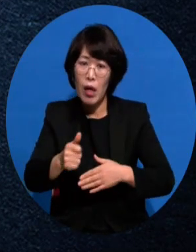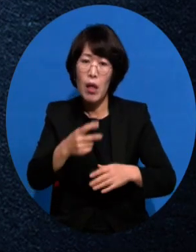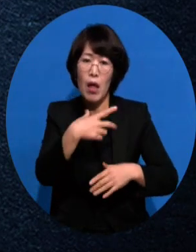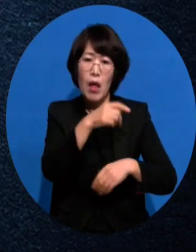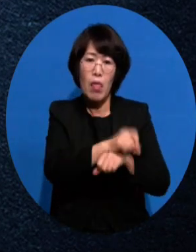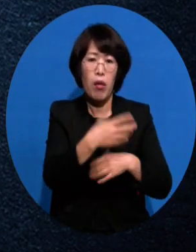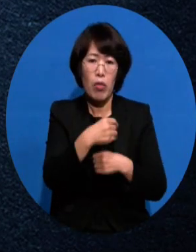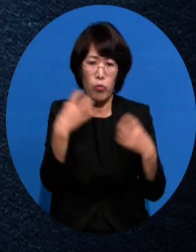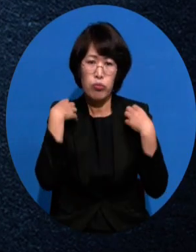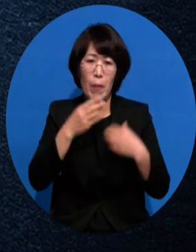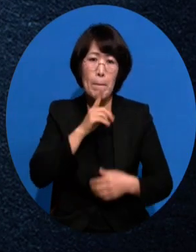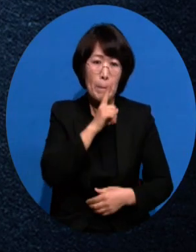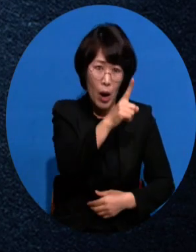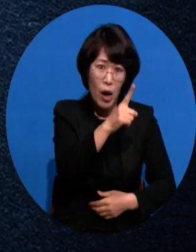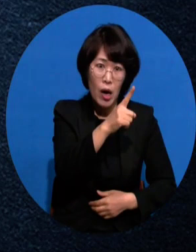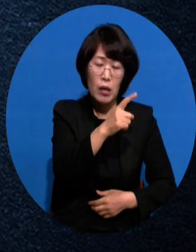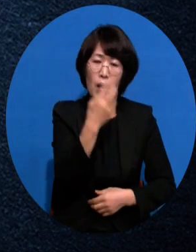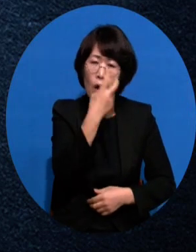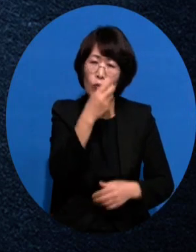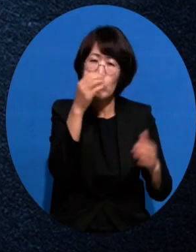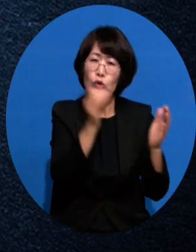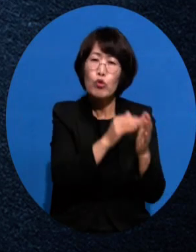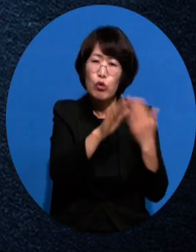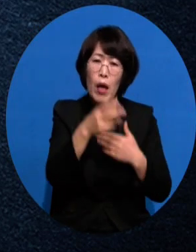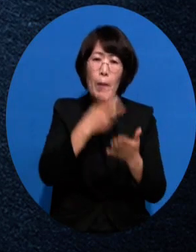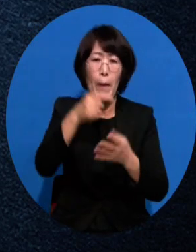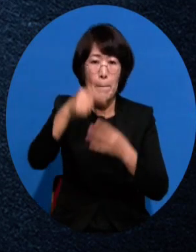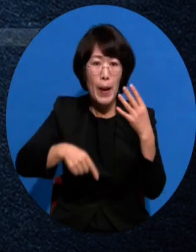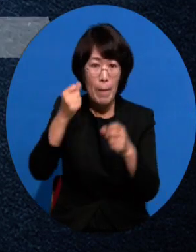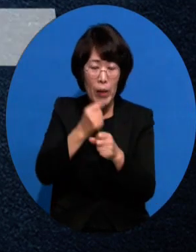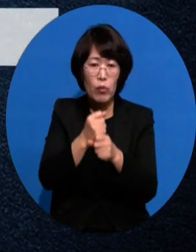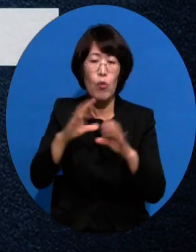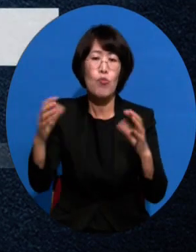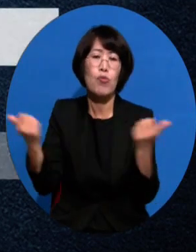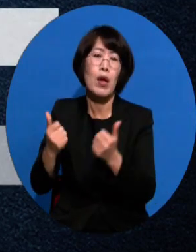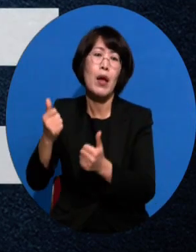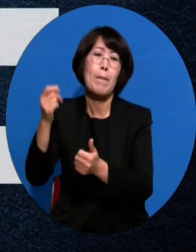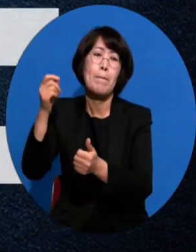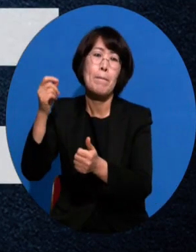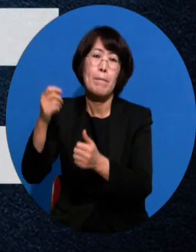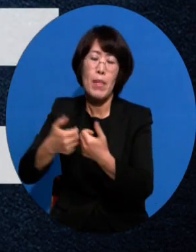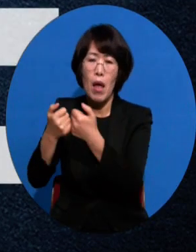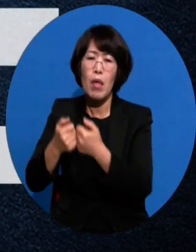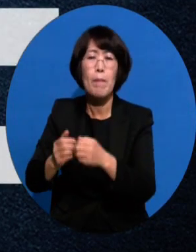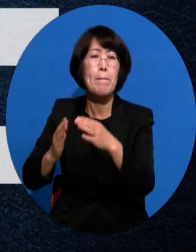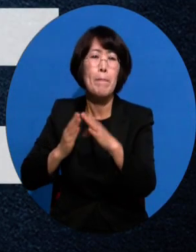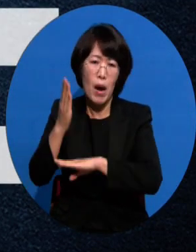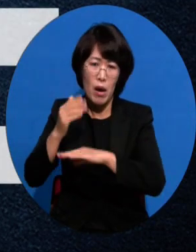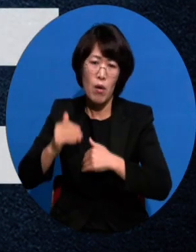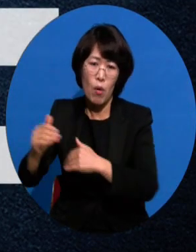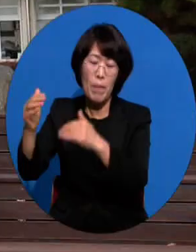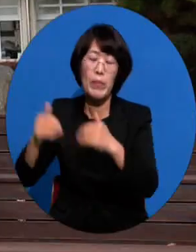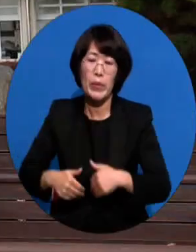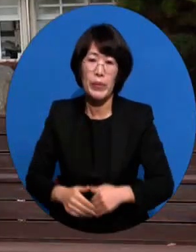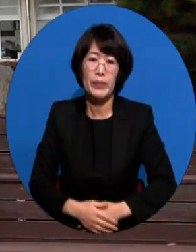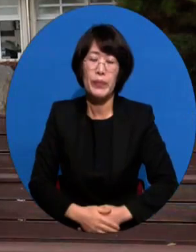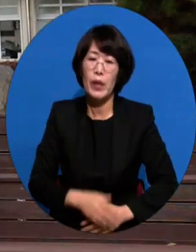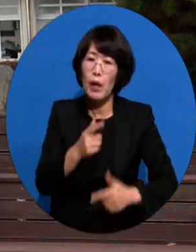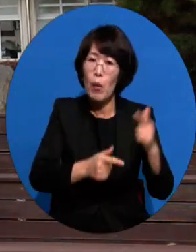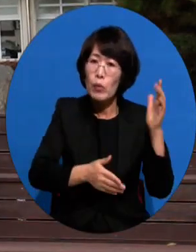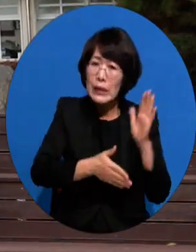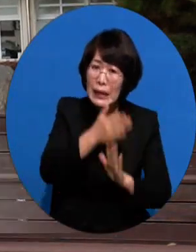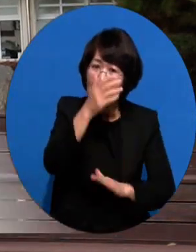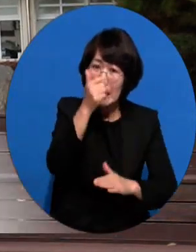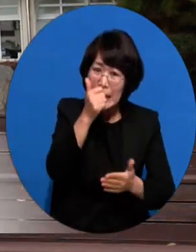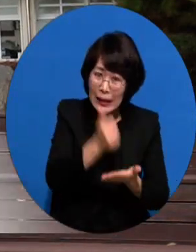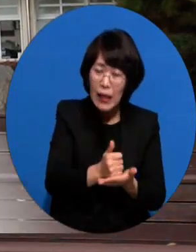건의하면 행안부의 검토를 거쳐 법률안을 만들고 국회 본회의에서 의결하는 절차를 거쳐야 합니다.